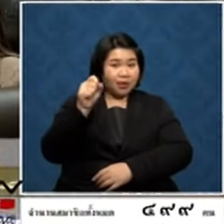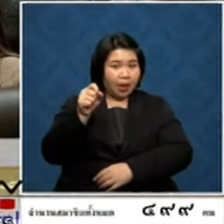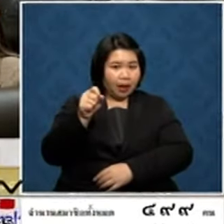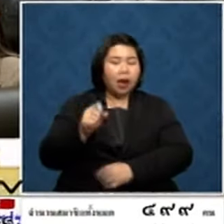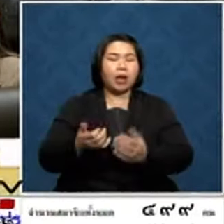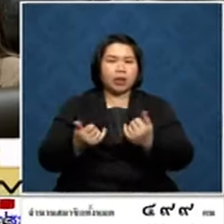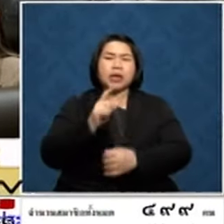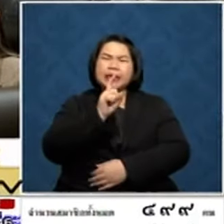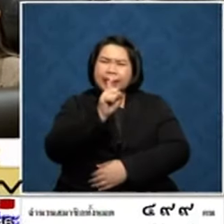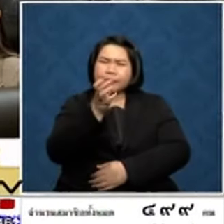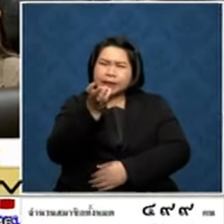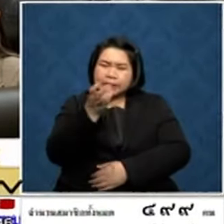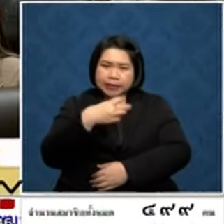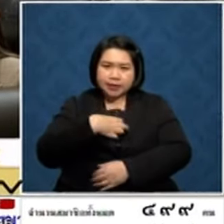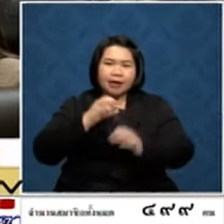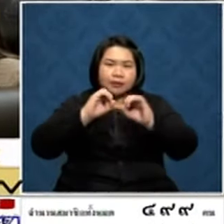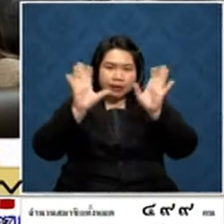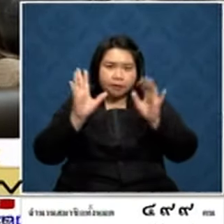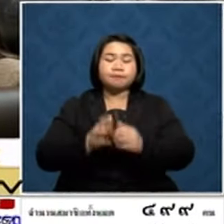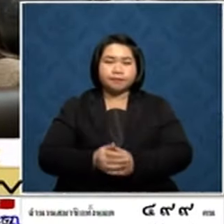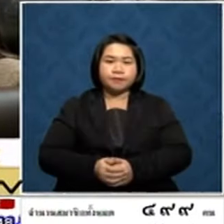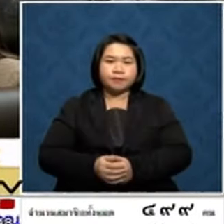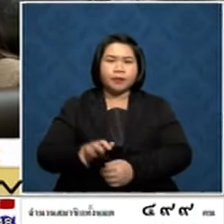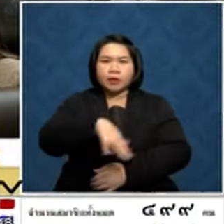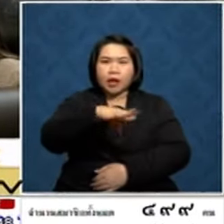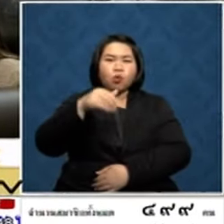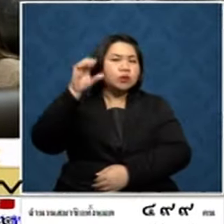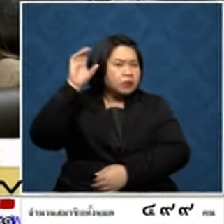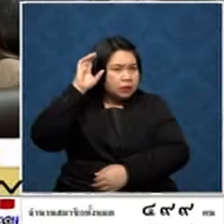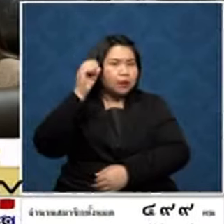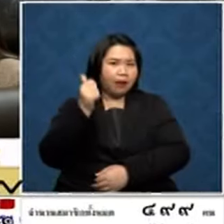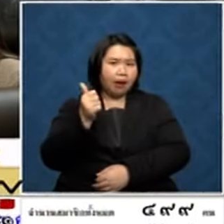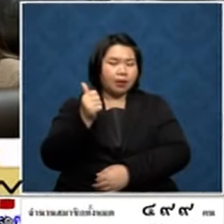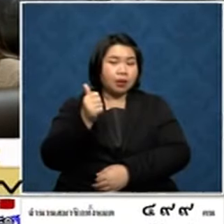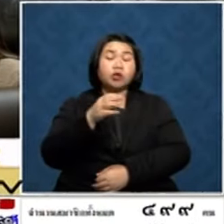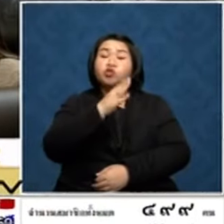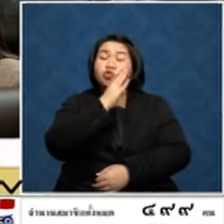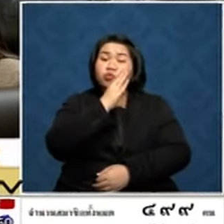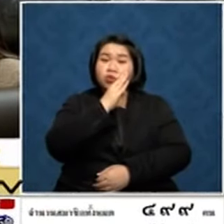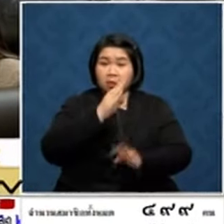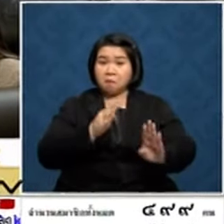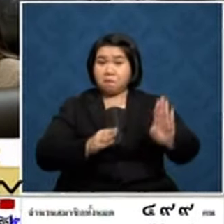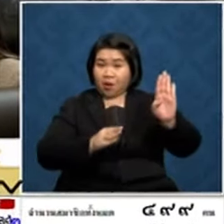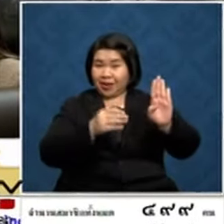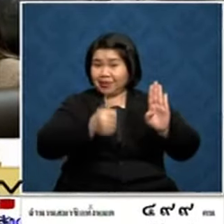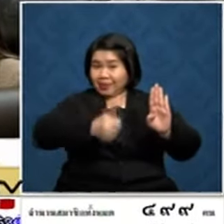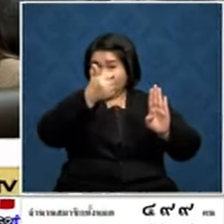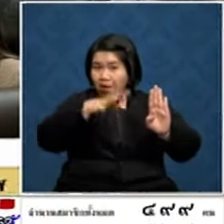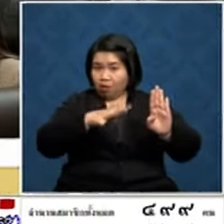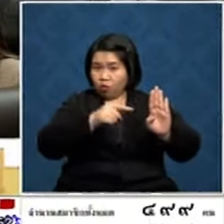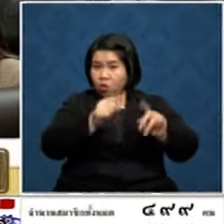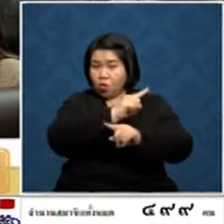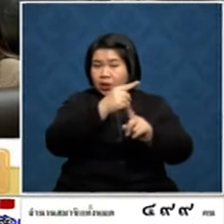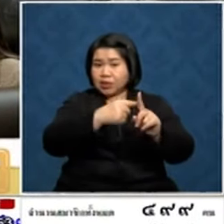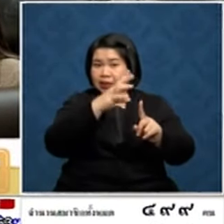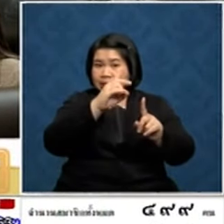ฉะนั้นผมอยากจะสอบถามเพื่อความยืนยันความชัดเจนให้พวกเรามีความเชื่อมั่นอีกครั้งจริงๆครับว่าหลังจากชนะการประมูลวันที่ 11กรกฎาคมอย่าง